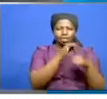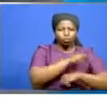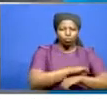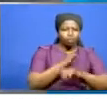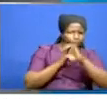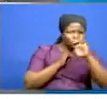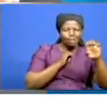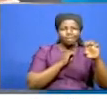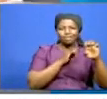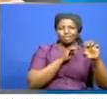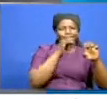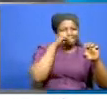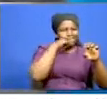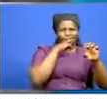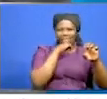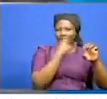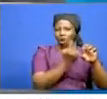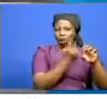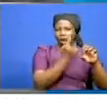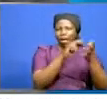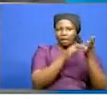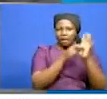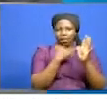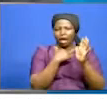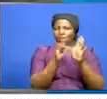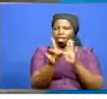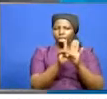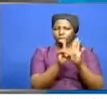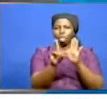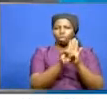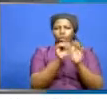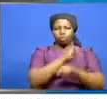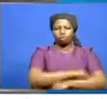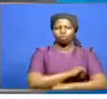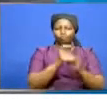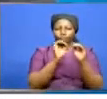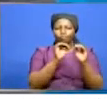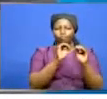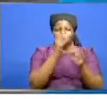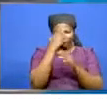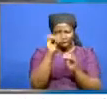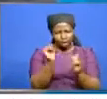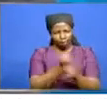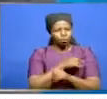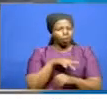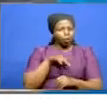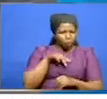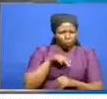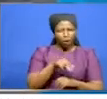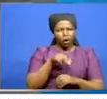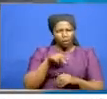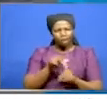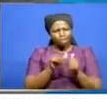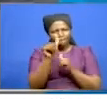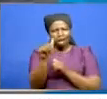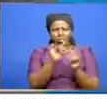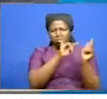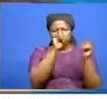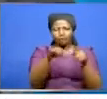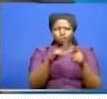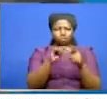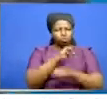peke yake, inamaanisha hakuna day school, ikuwe ni primary, ikuwe ni secondary, kwa sababu uwezi tembea hizo ma distances kuja shule. Ndio tunasema pia